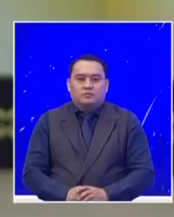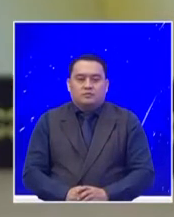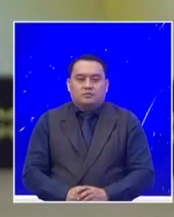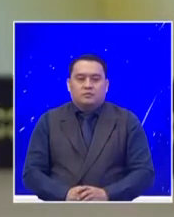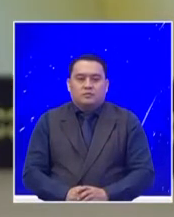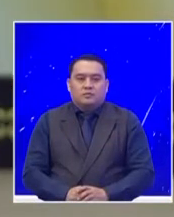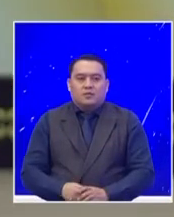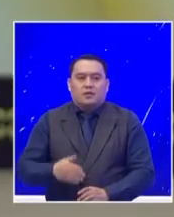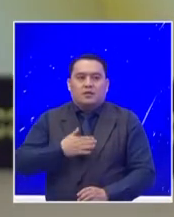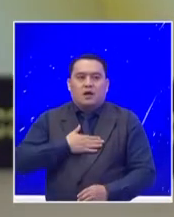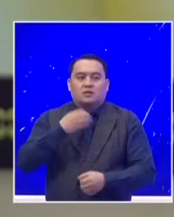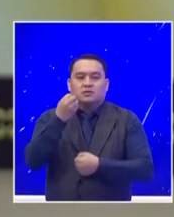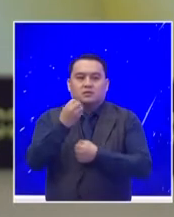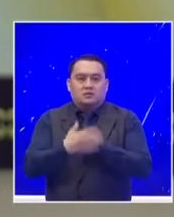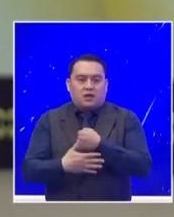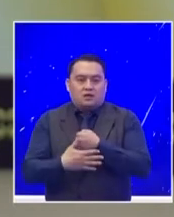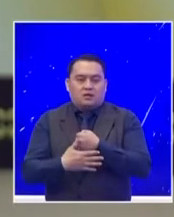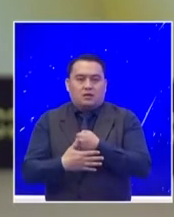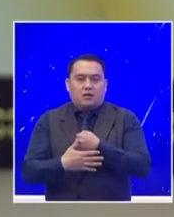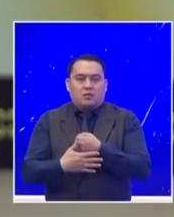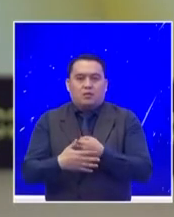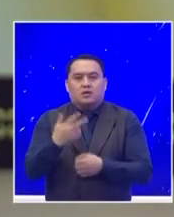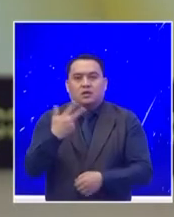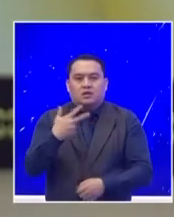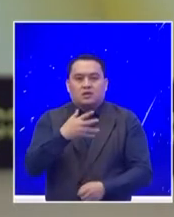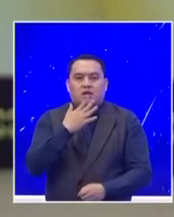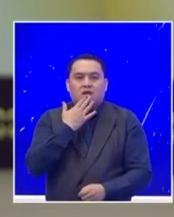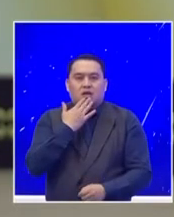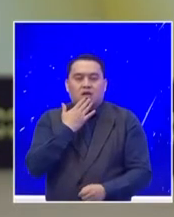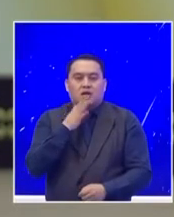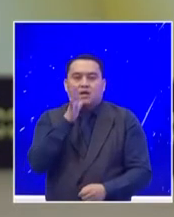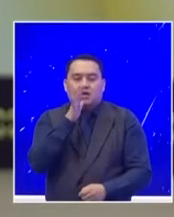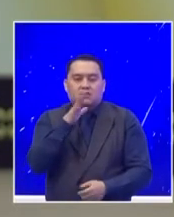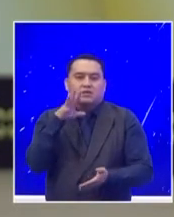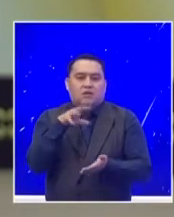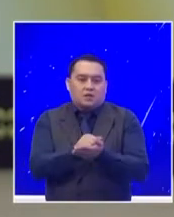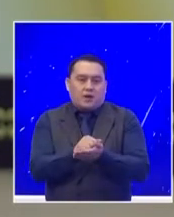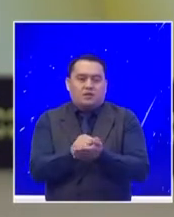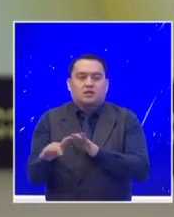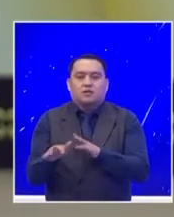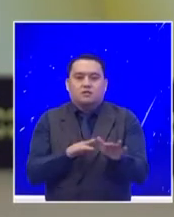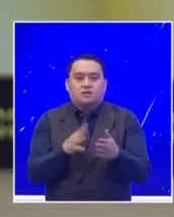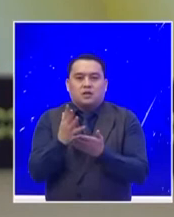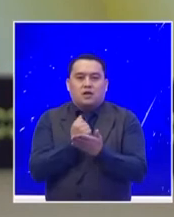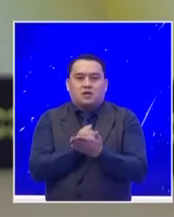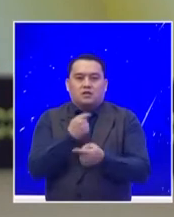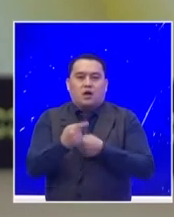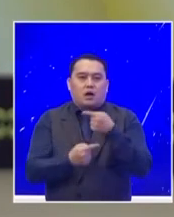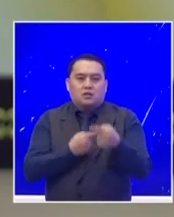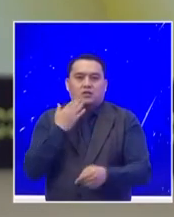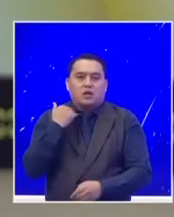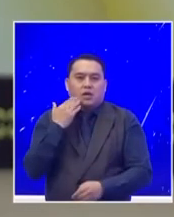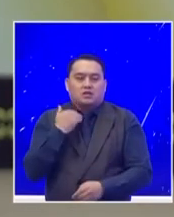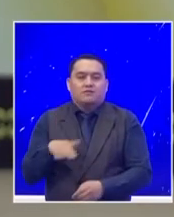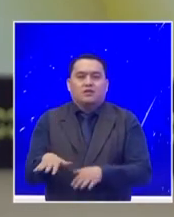Наш центр на протяжении вот уже более 30 лет занимается деятельностью, которая сохраняет традиции и обычаи